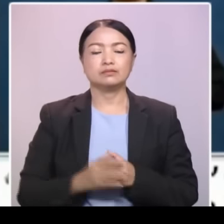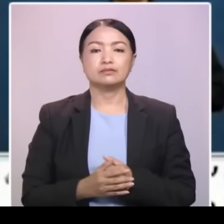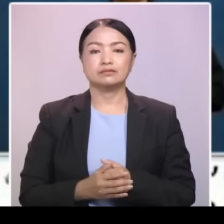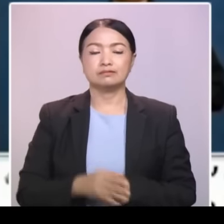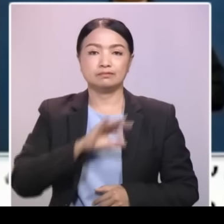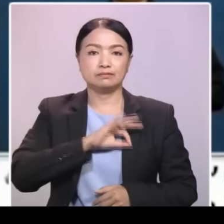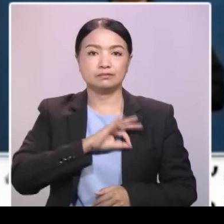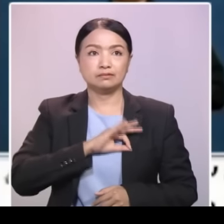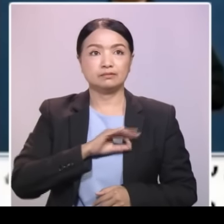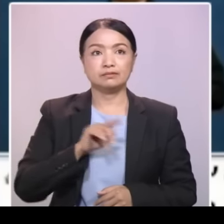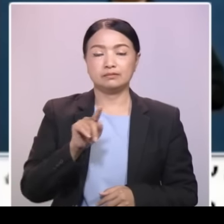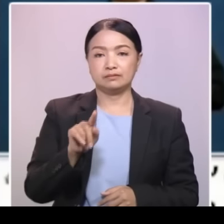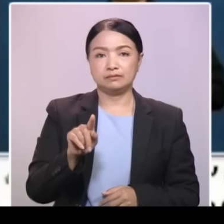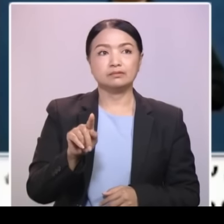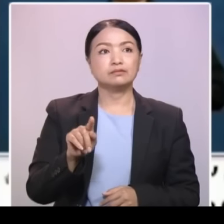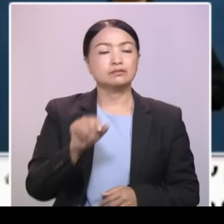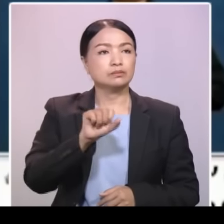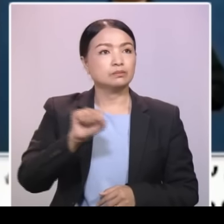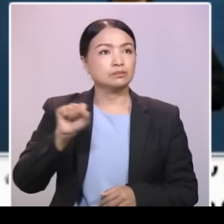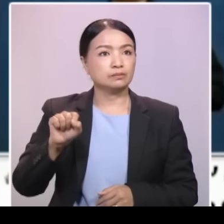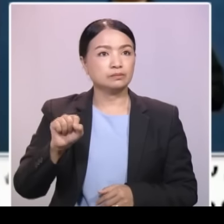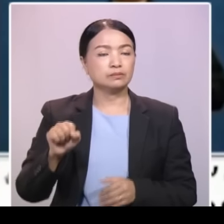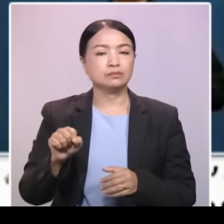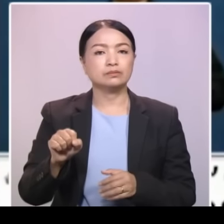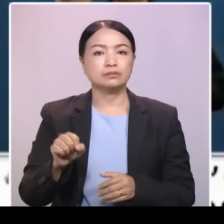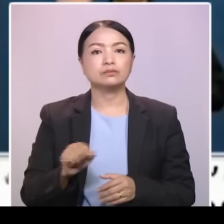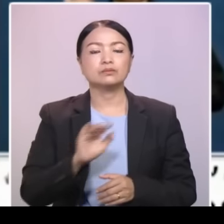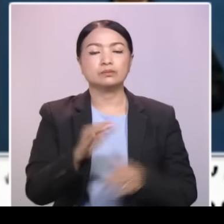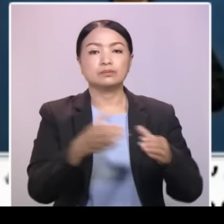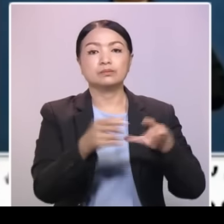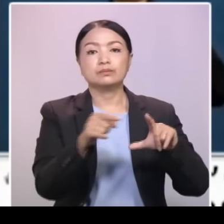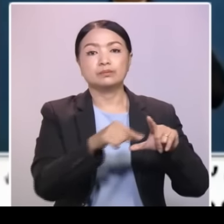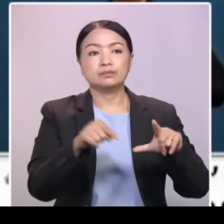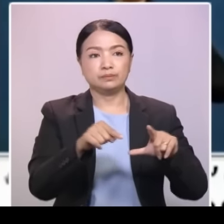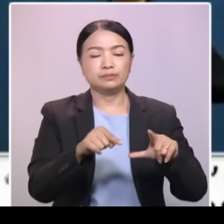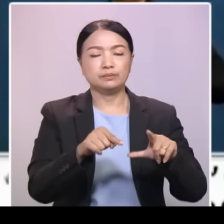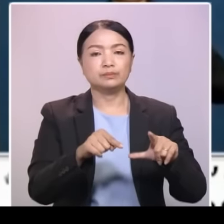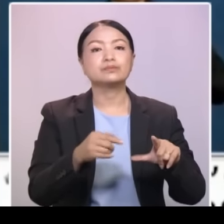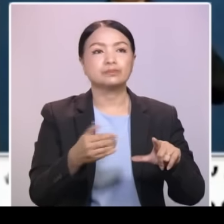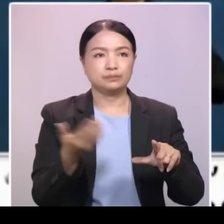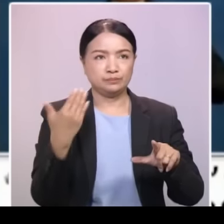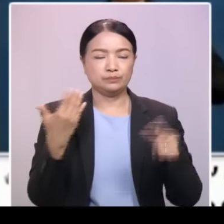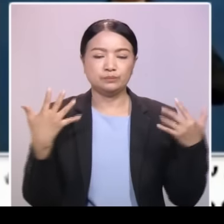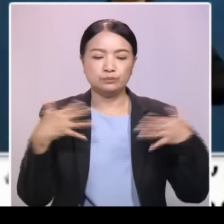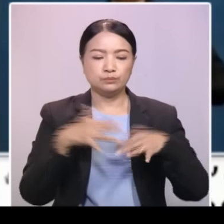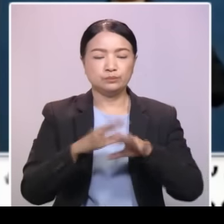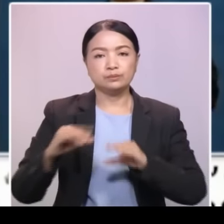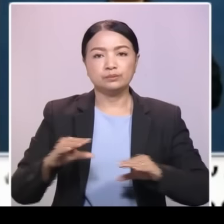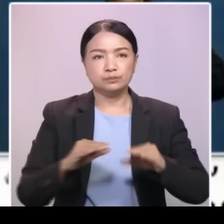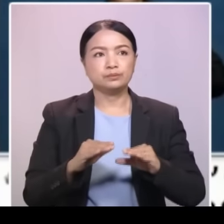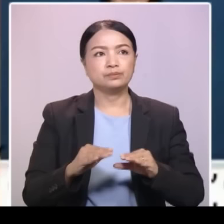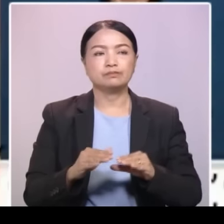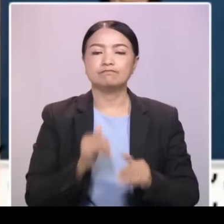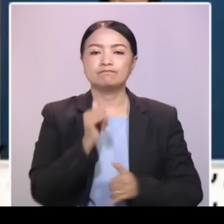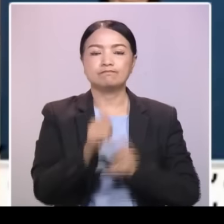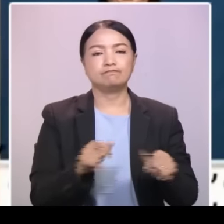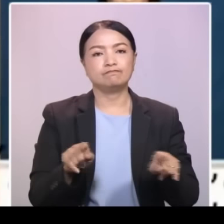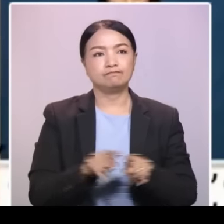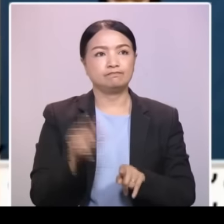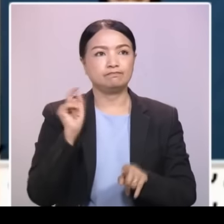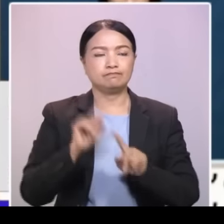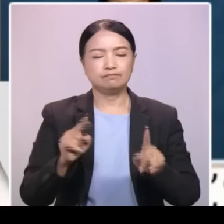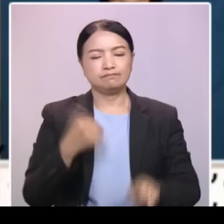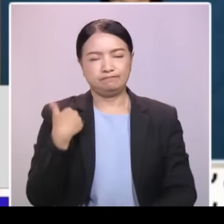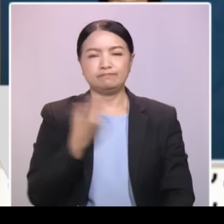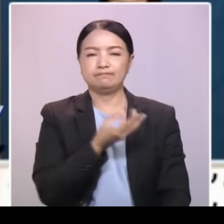สมาชิกสภาผู้แทนราษฎรหรือสสอดีตพรรคก้าวไกลยังคงเข้าร่วมประชุมสภาผู้แทนราษฎรวันนี้ตามปกติแต่ค่อนข้างบ